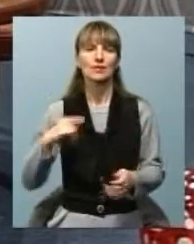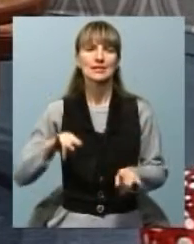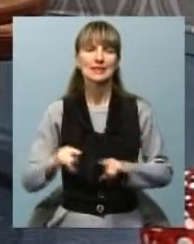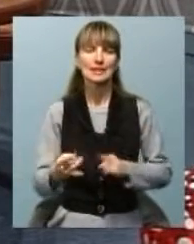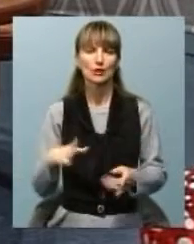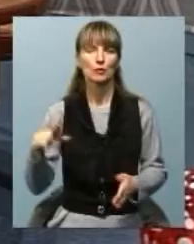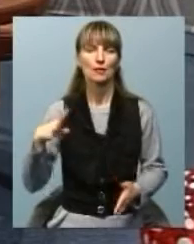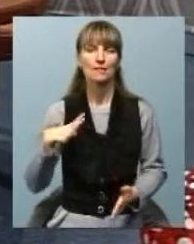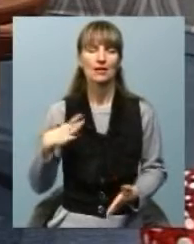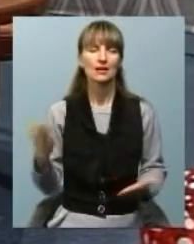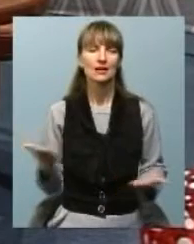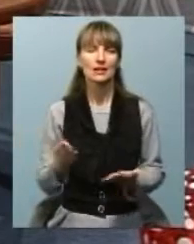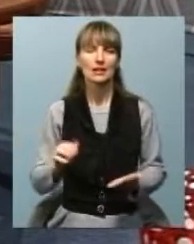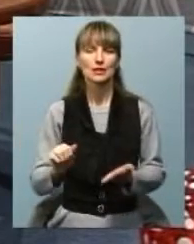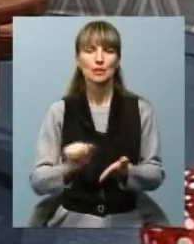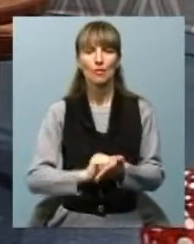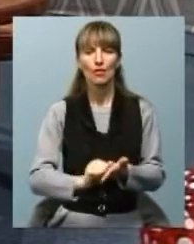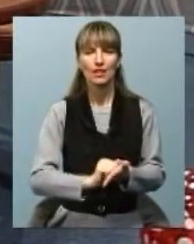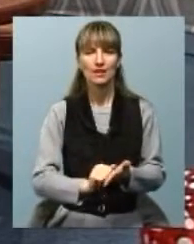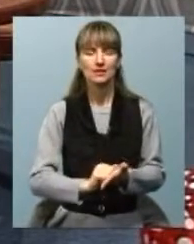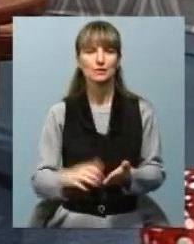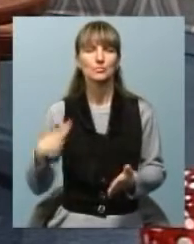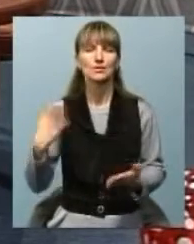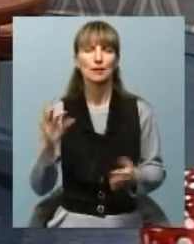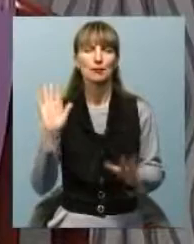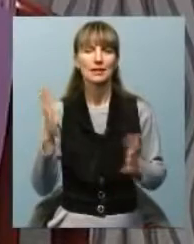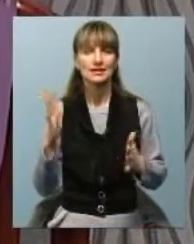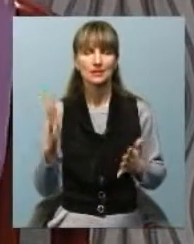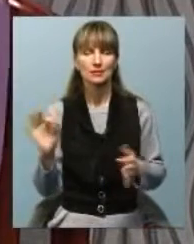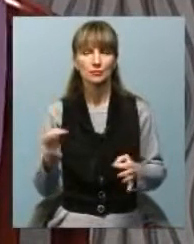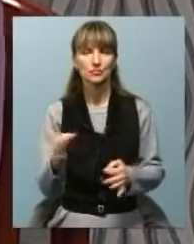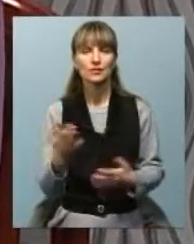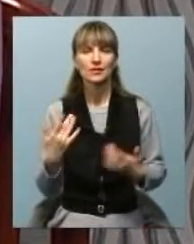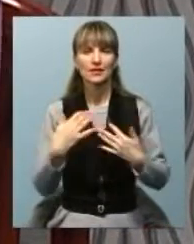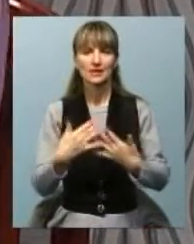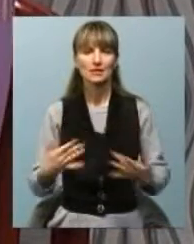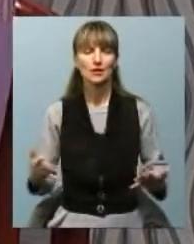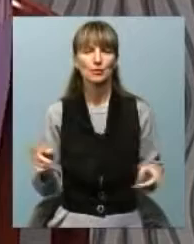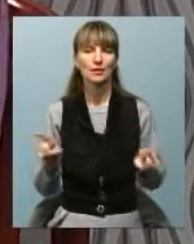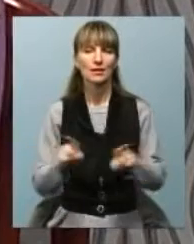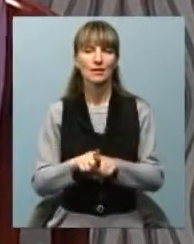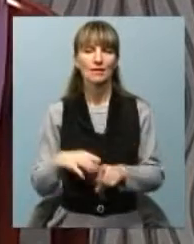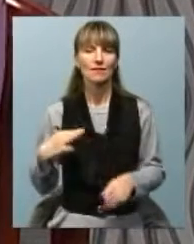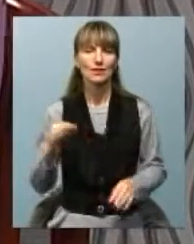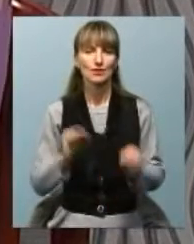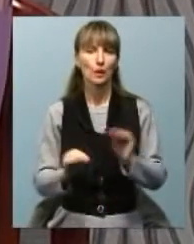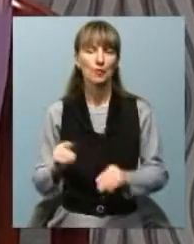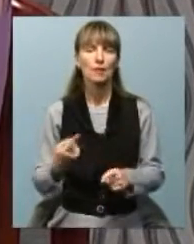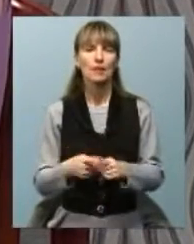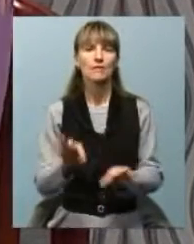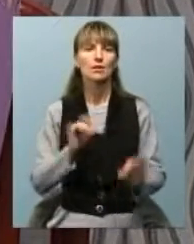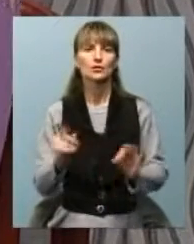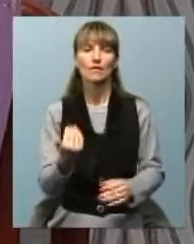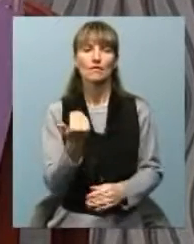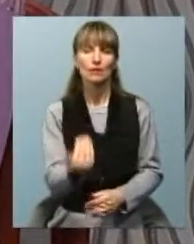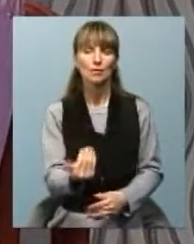дірками, бувають якісь там потерті, бувають з якимись блискітками, бувають з різними такими речами. Тож вибирайте, що вам